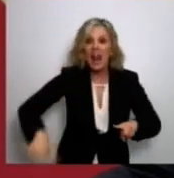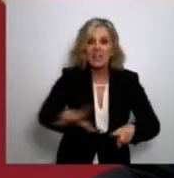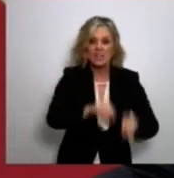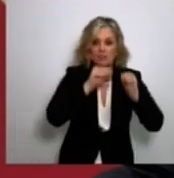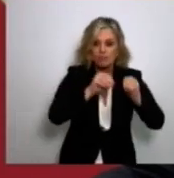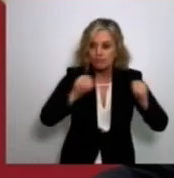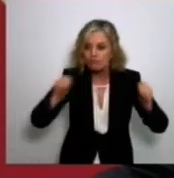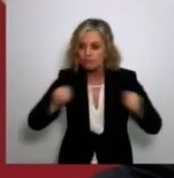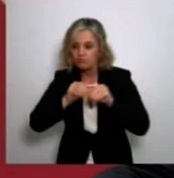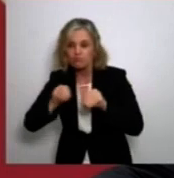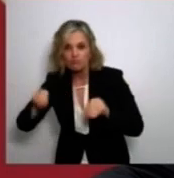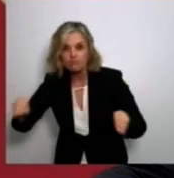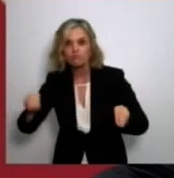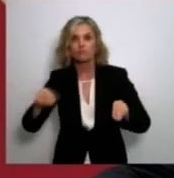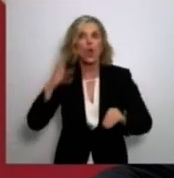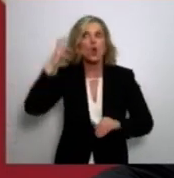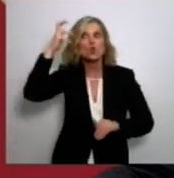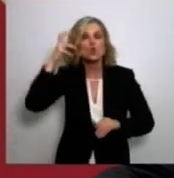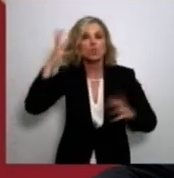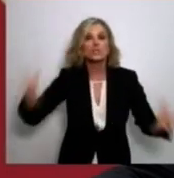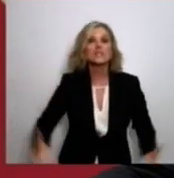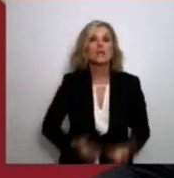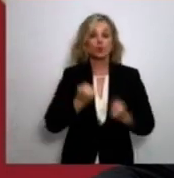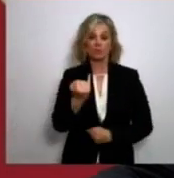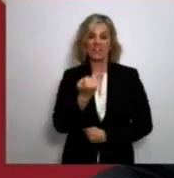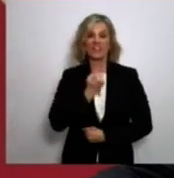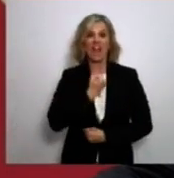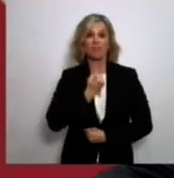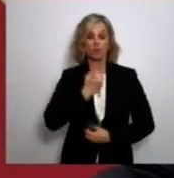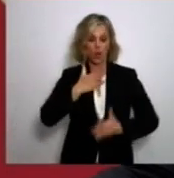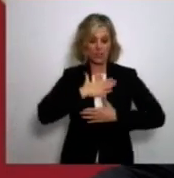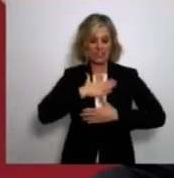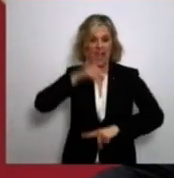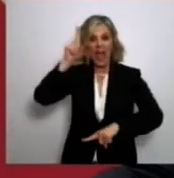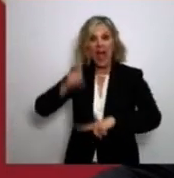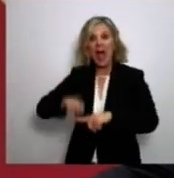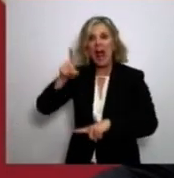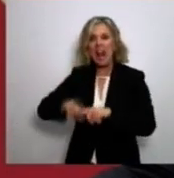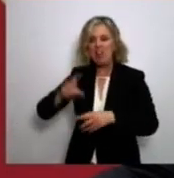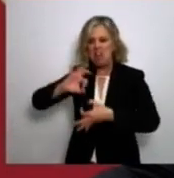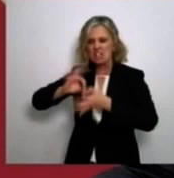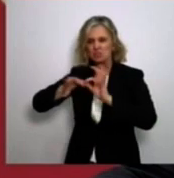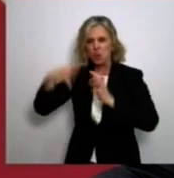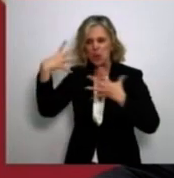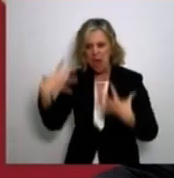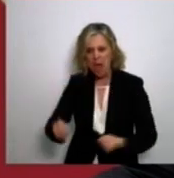Έχουμε υποχρέωση να σώσουμε την ταυτότητά μας και να σώσουμε ένα ιστορικό έθνος.